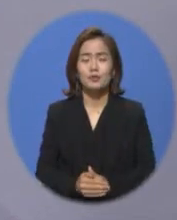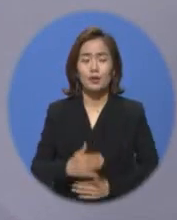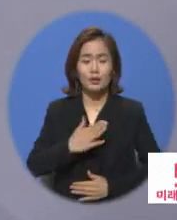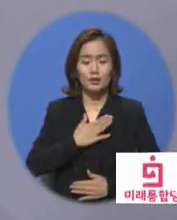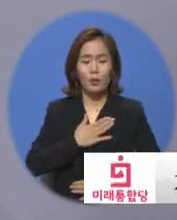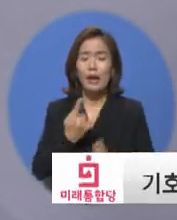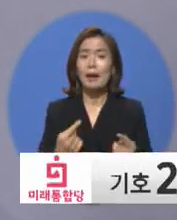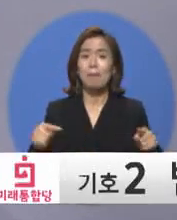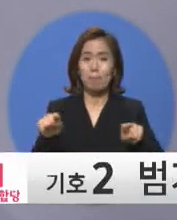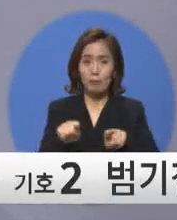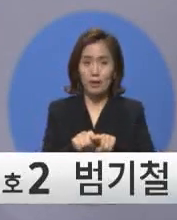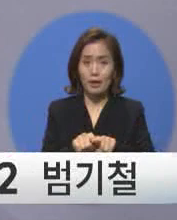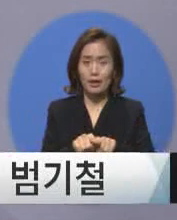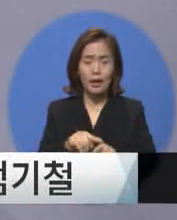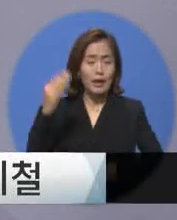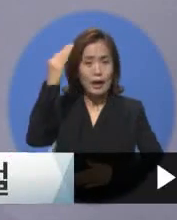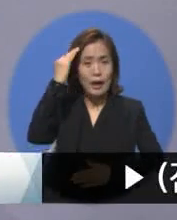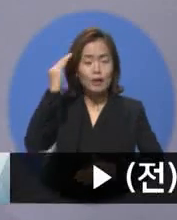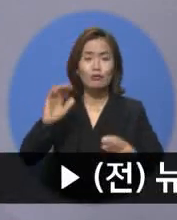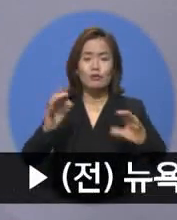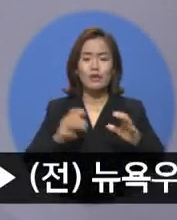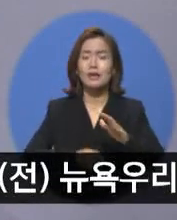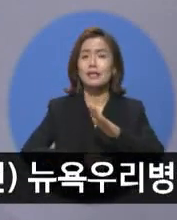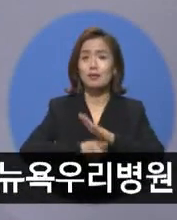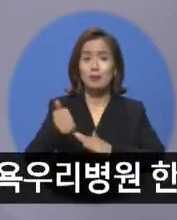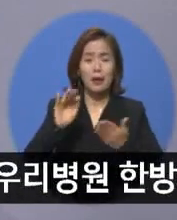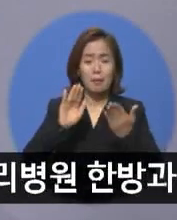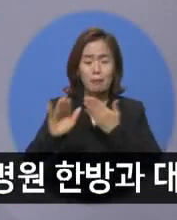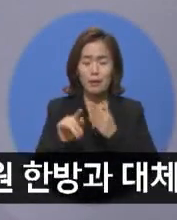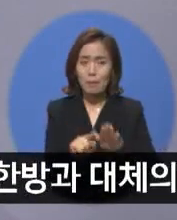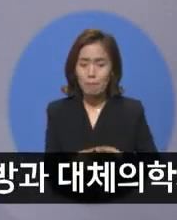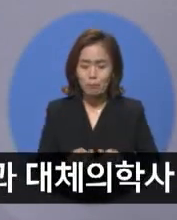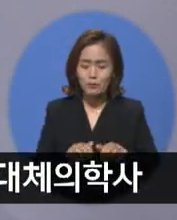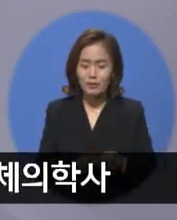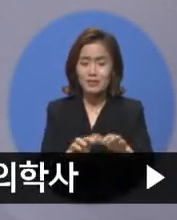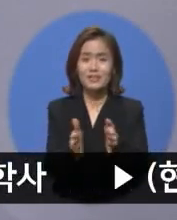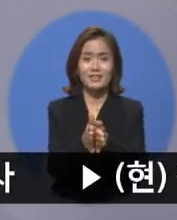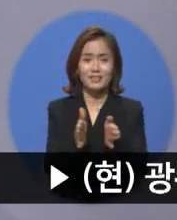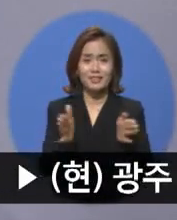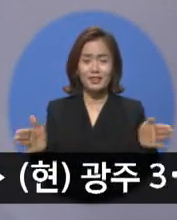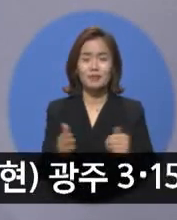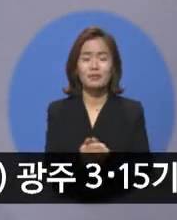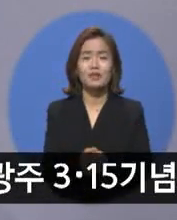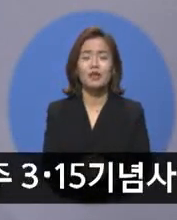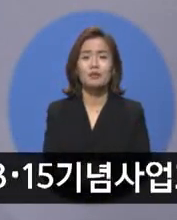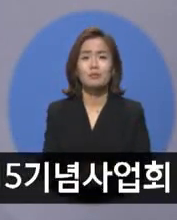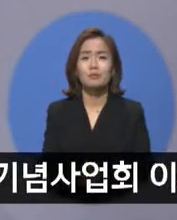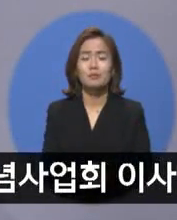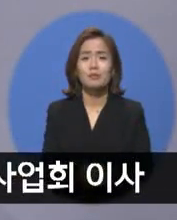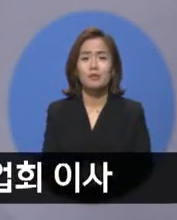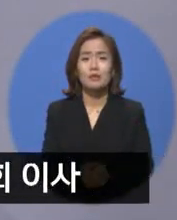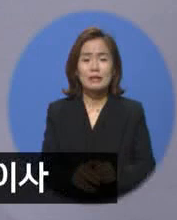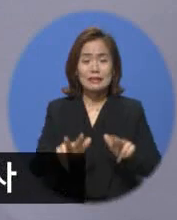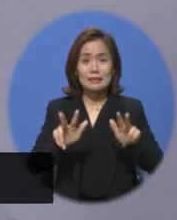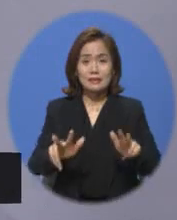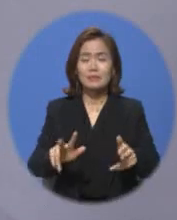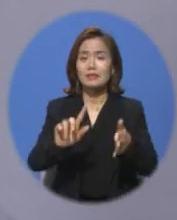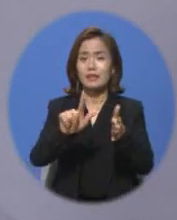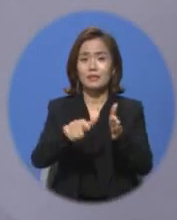기철과함께 대한민국의희망과미래를향해나아가는여정에동참해주십시오 .먼저,